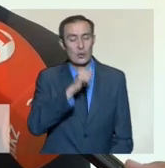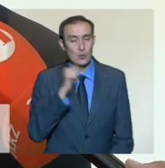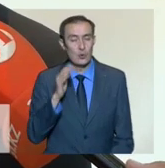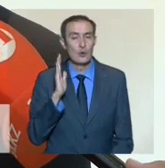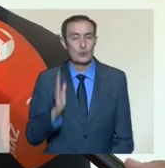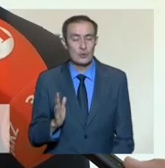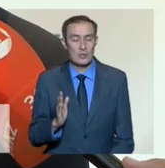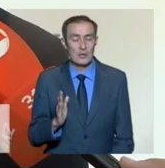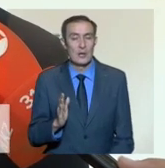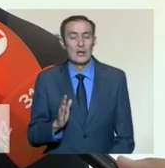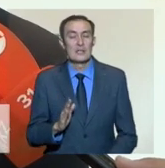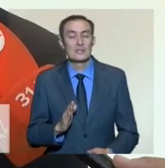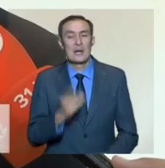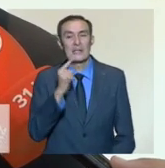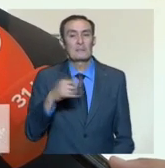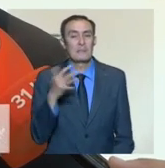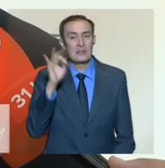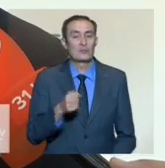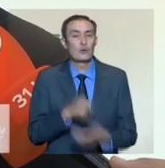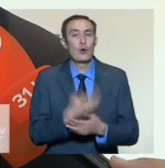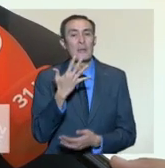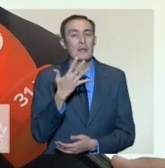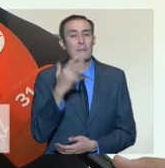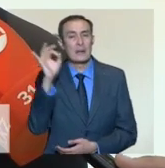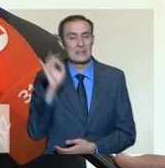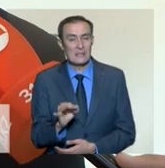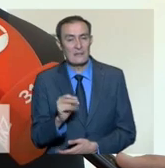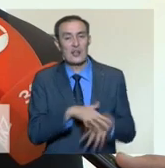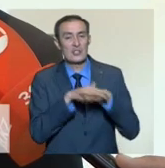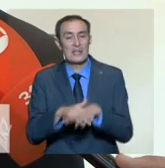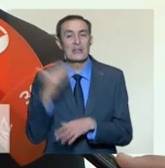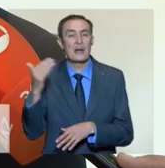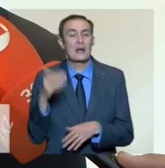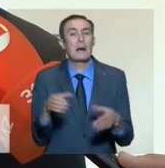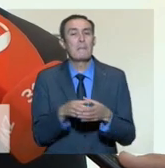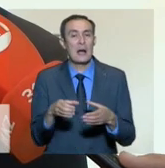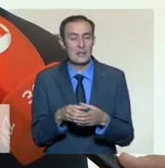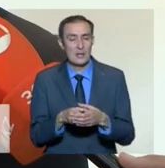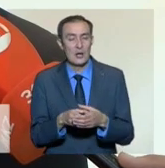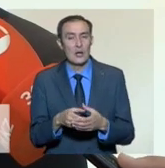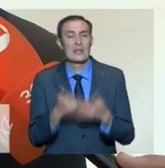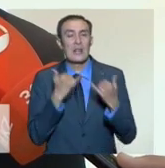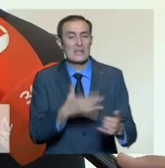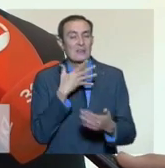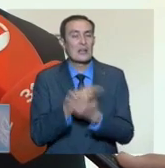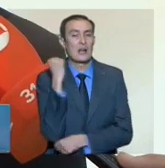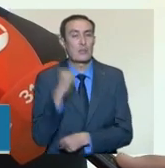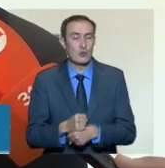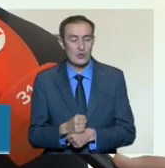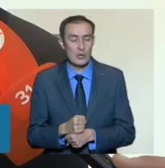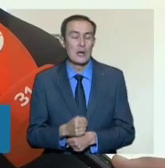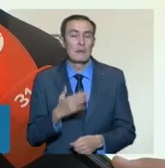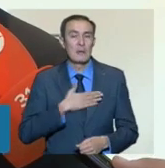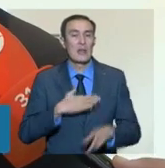ввести, начиная с 1,5% до 5% отчисления работодателей в пользу своих работников. Поэтому